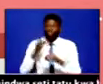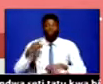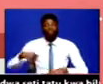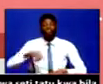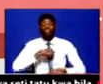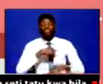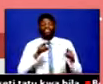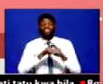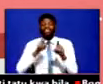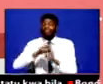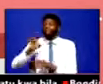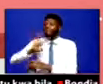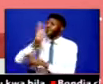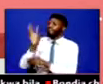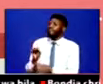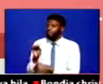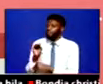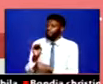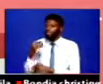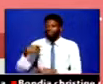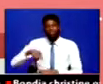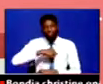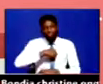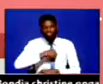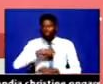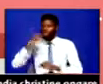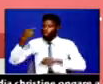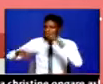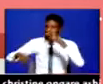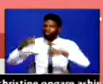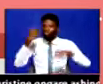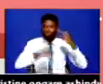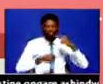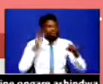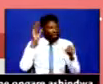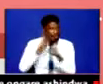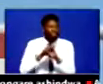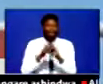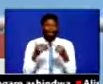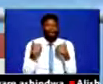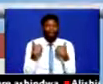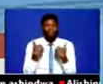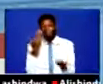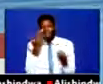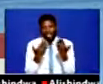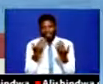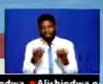Afrika tumekuwa na michezo mengi